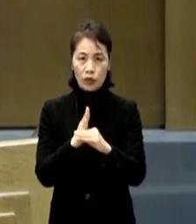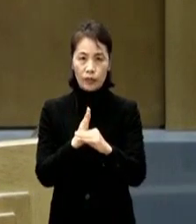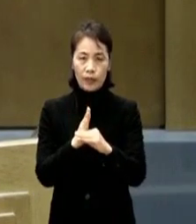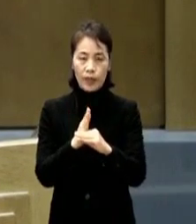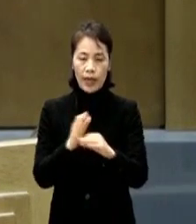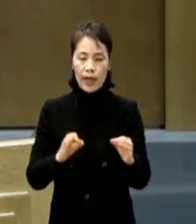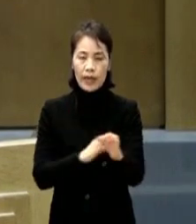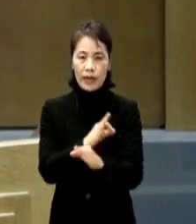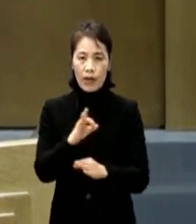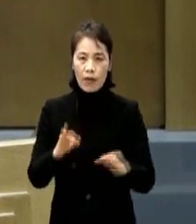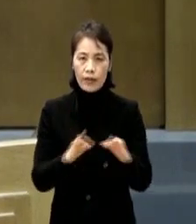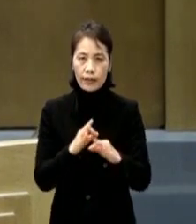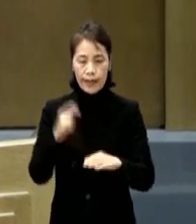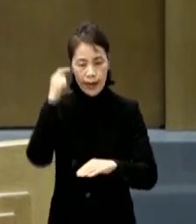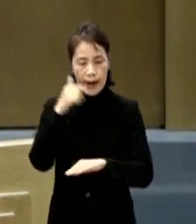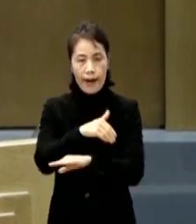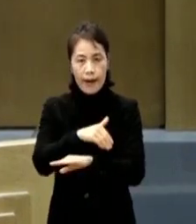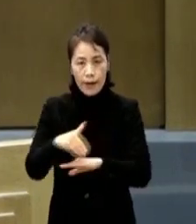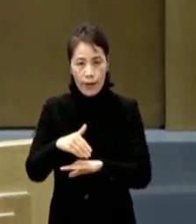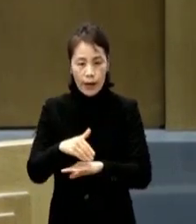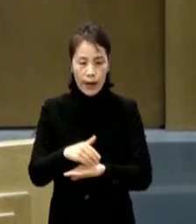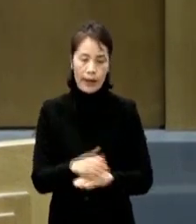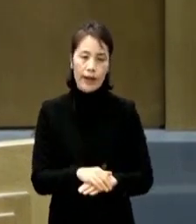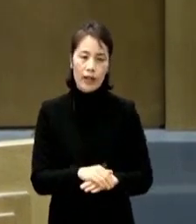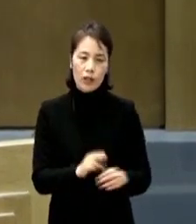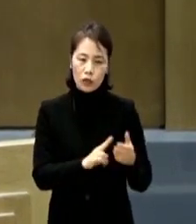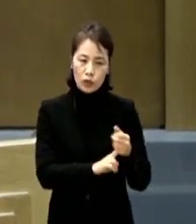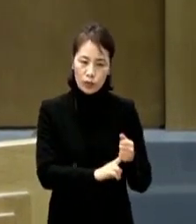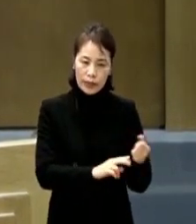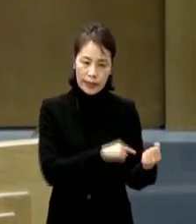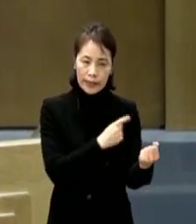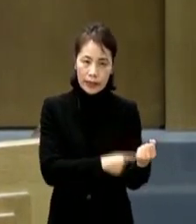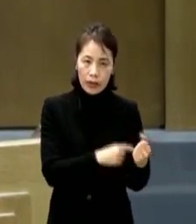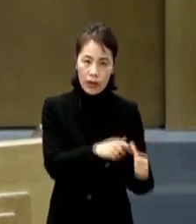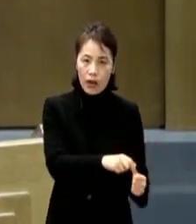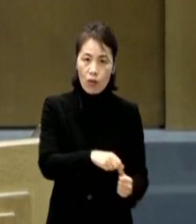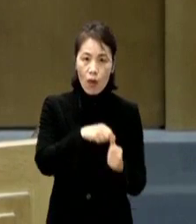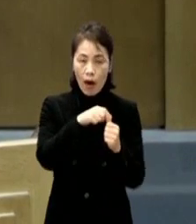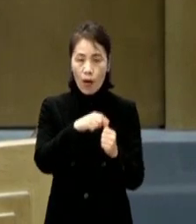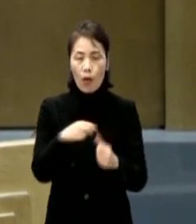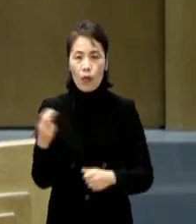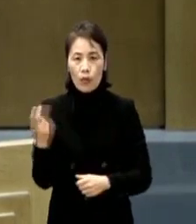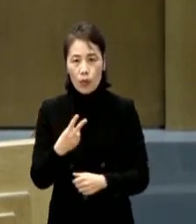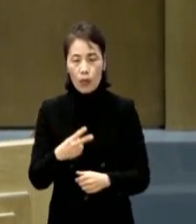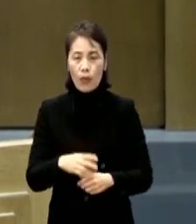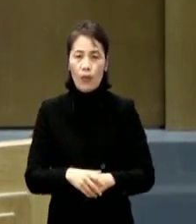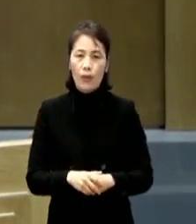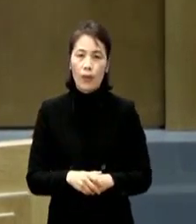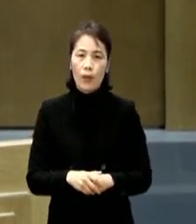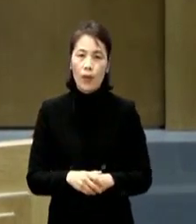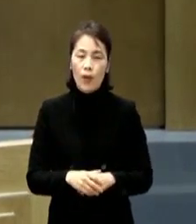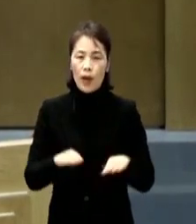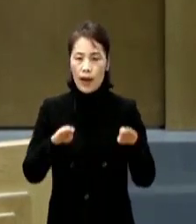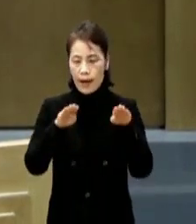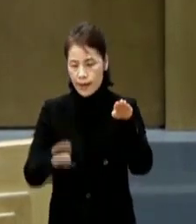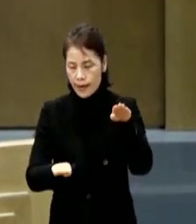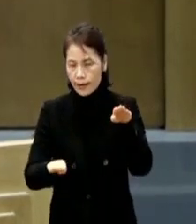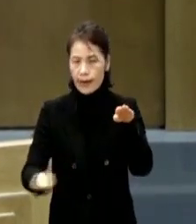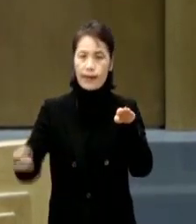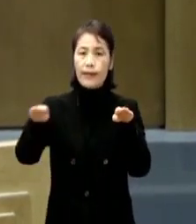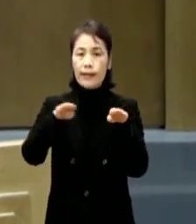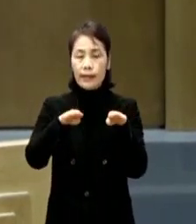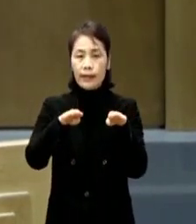전략으로 성장 잠재력을 끌어올리고 사람에 대한 투자를 통해 양극화된 계층과